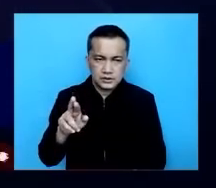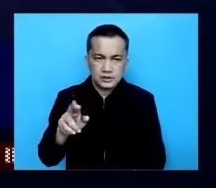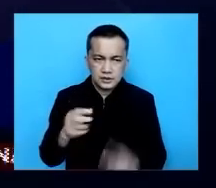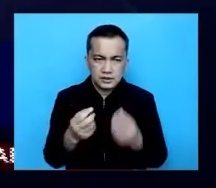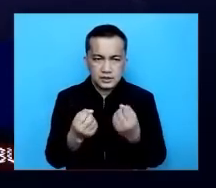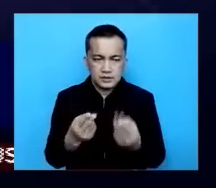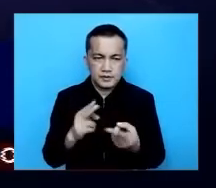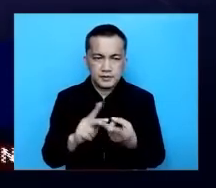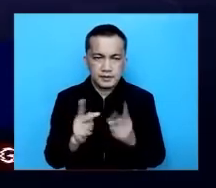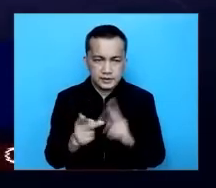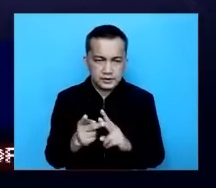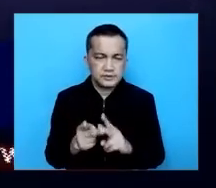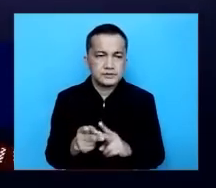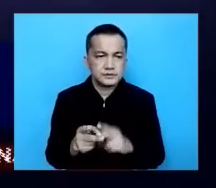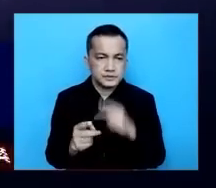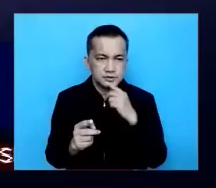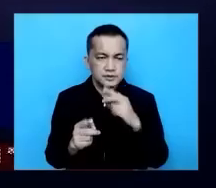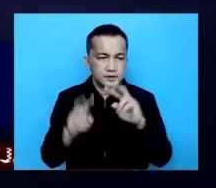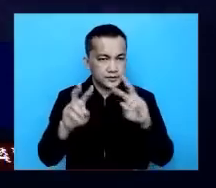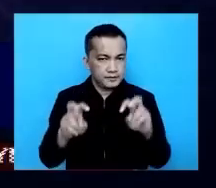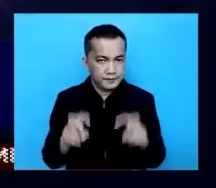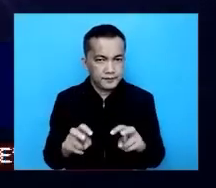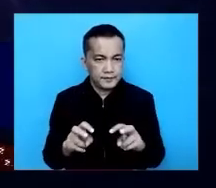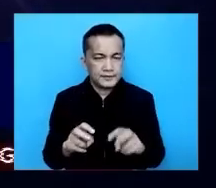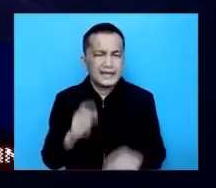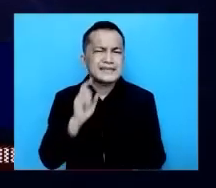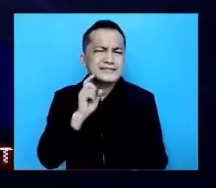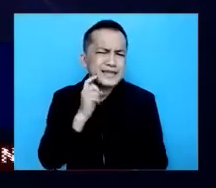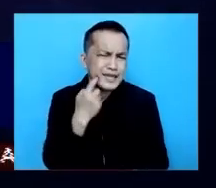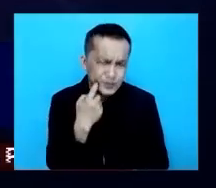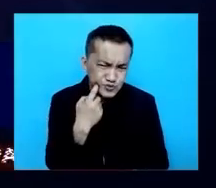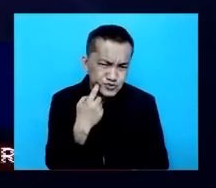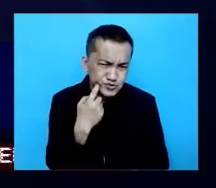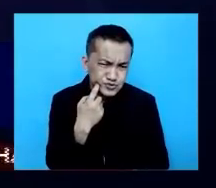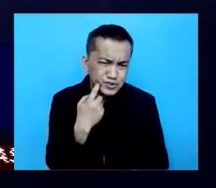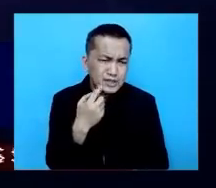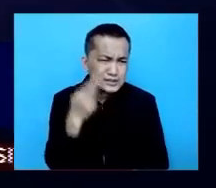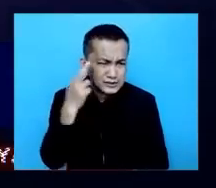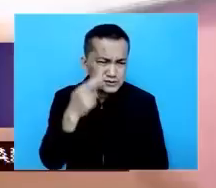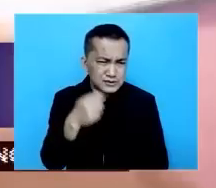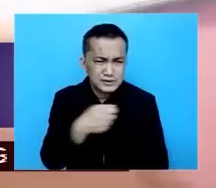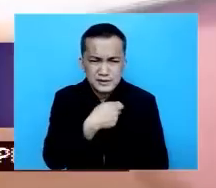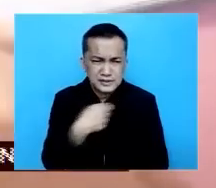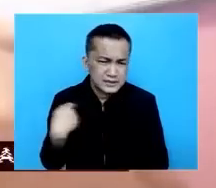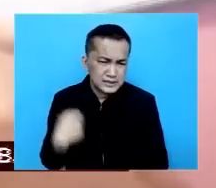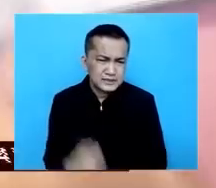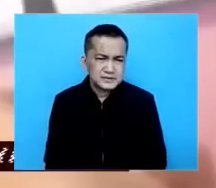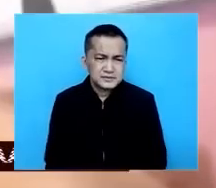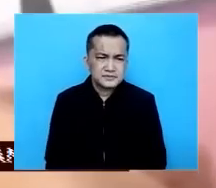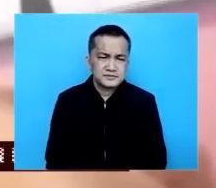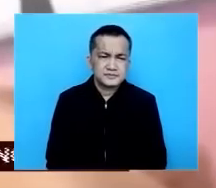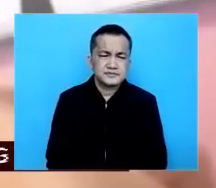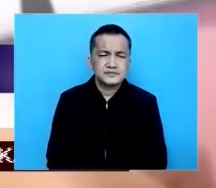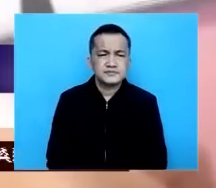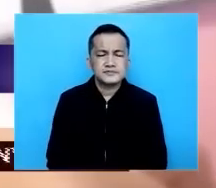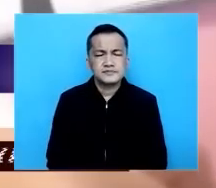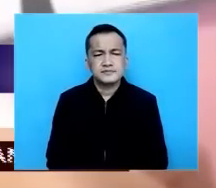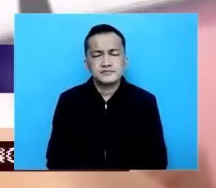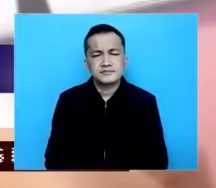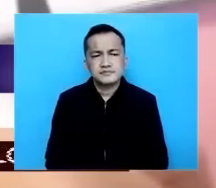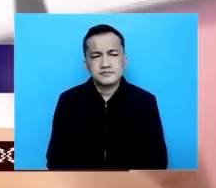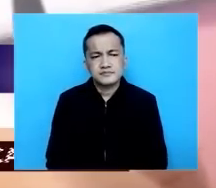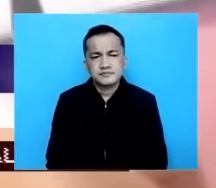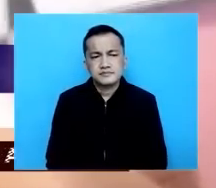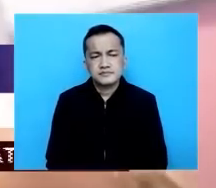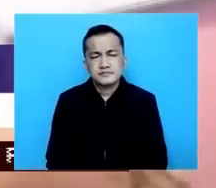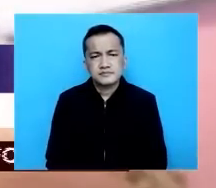tindera. Base sa investigasyon, selos ang dahilan ng pananaksak. Nung sunulog time,